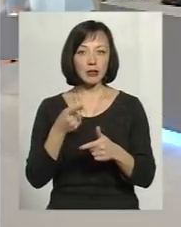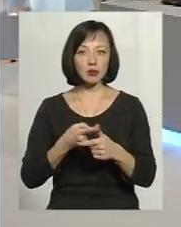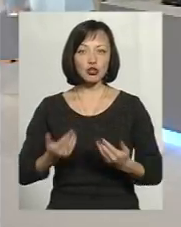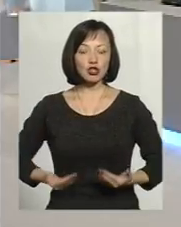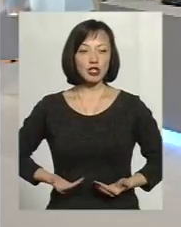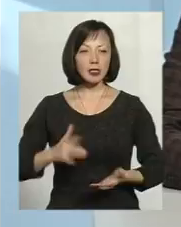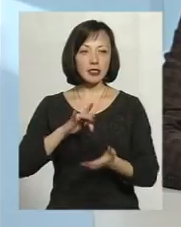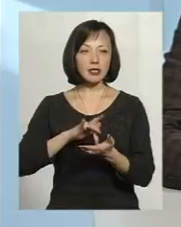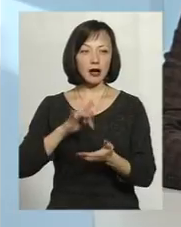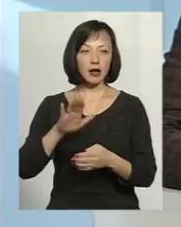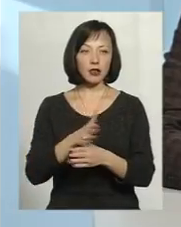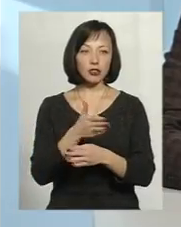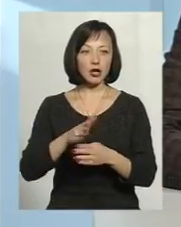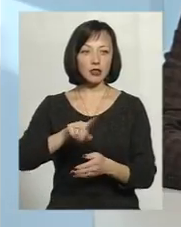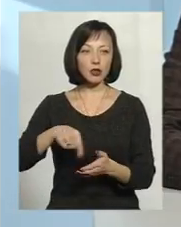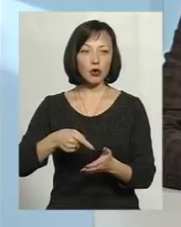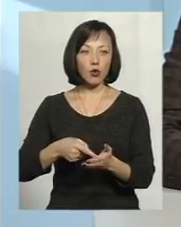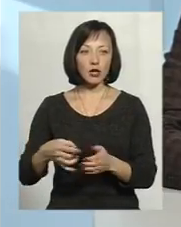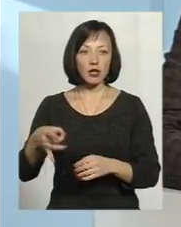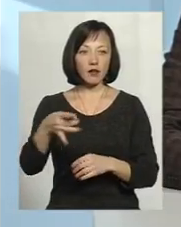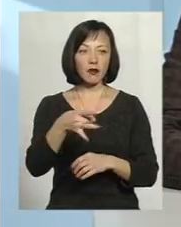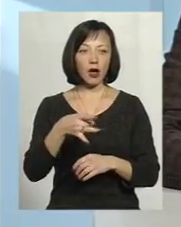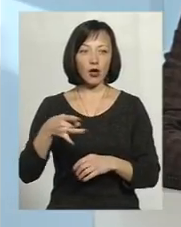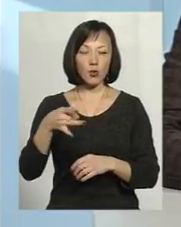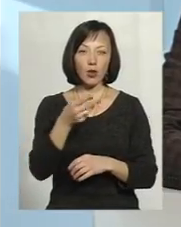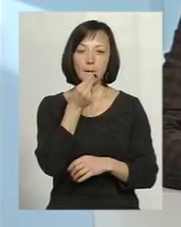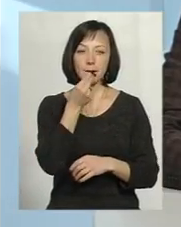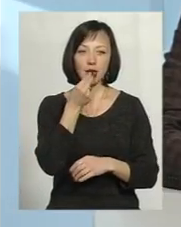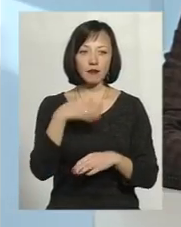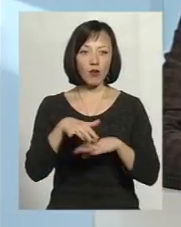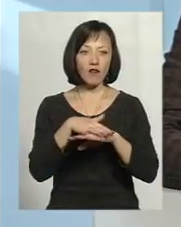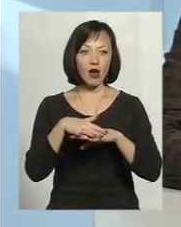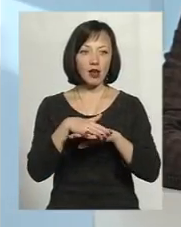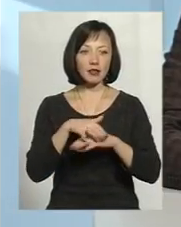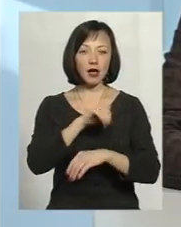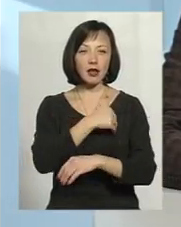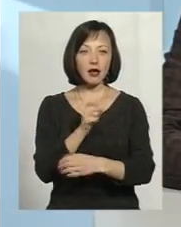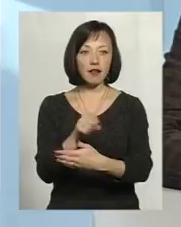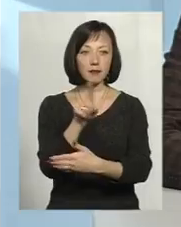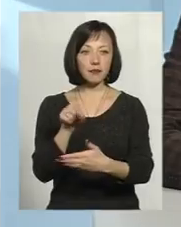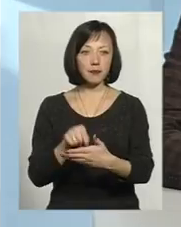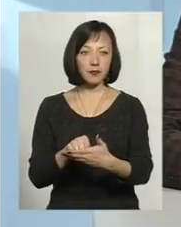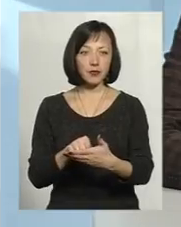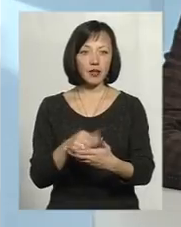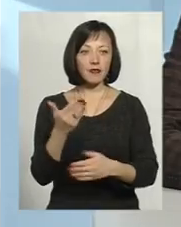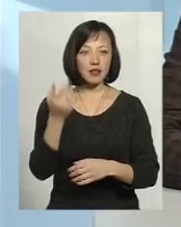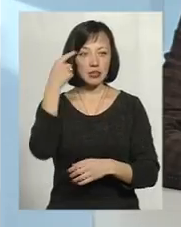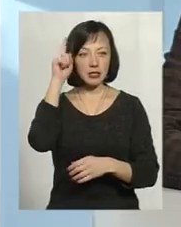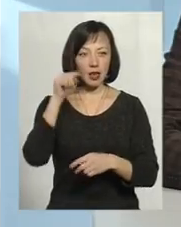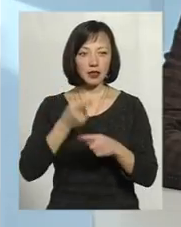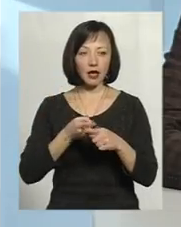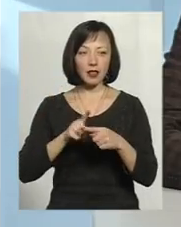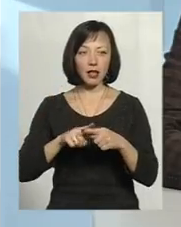центральной части города в районе пищевого рынка я хотела бы задать такой вопрос. Вы знаете, что там вот